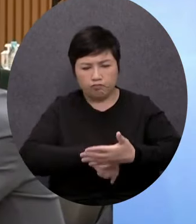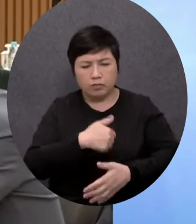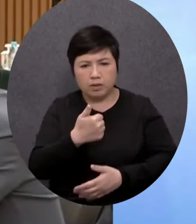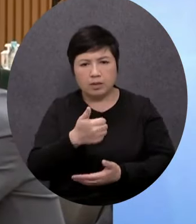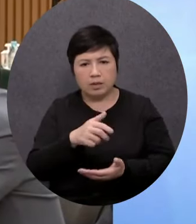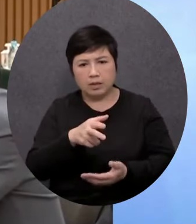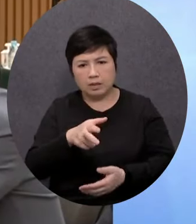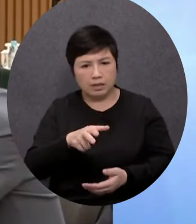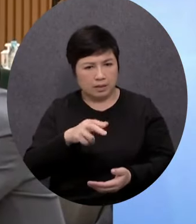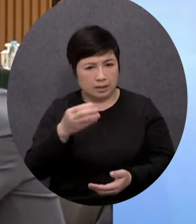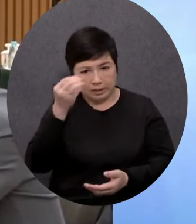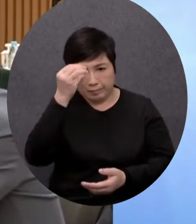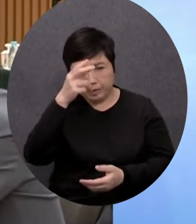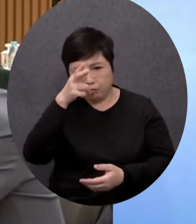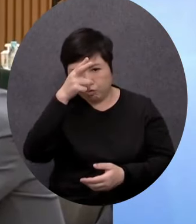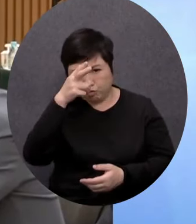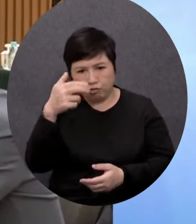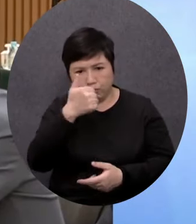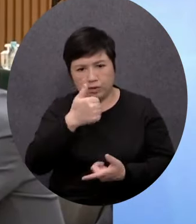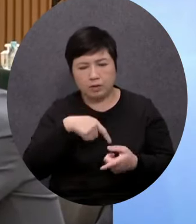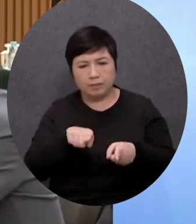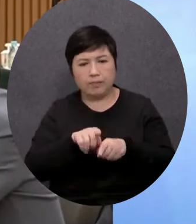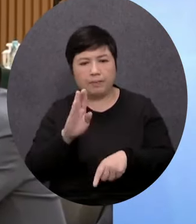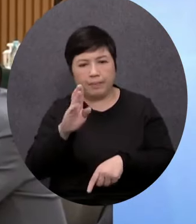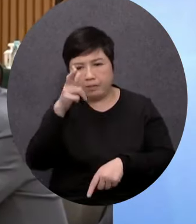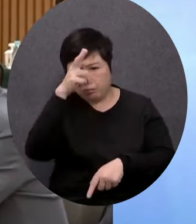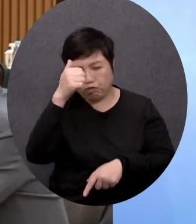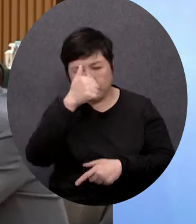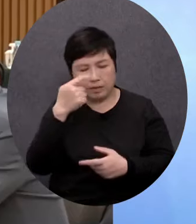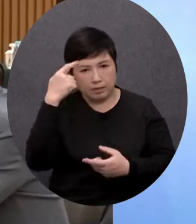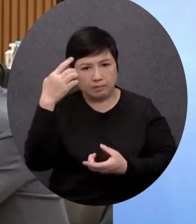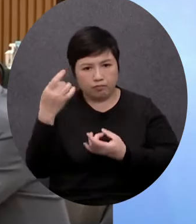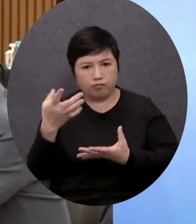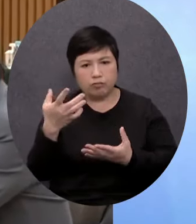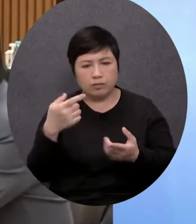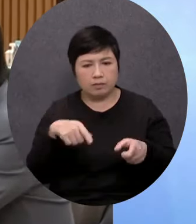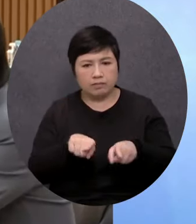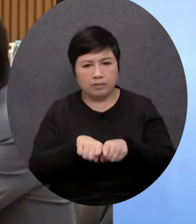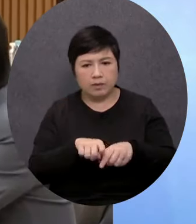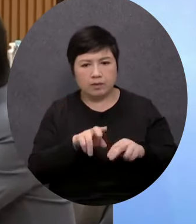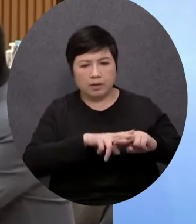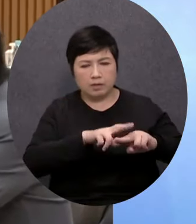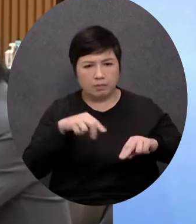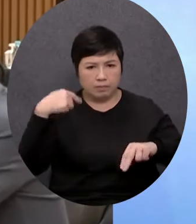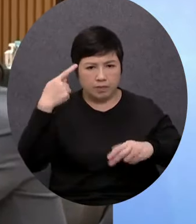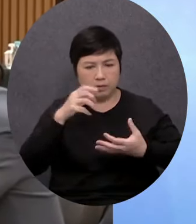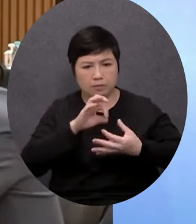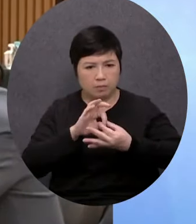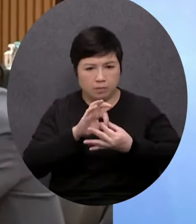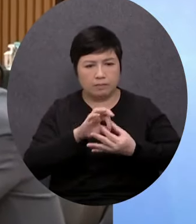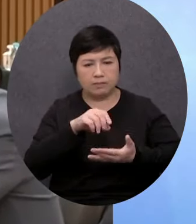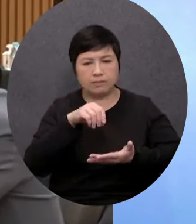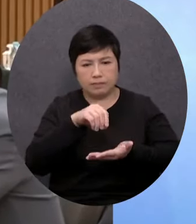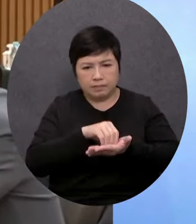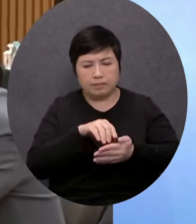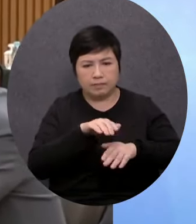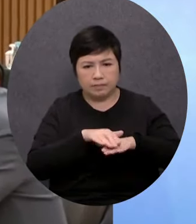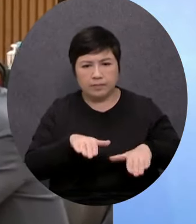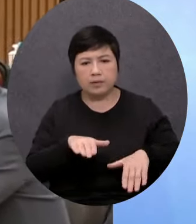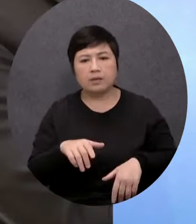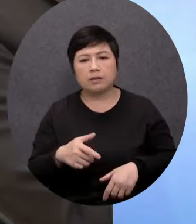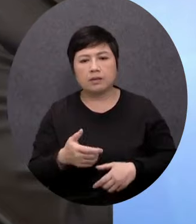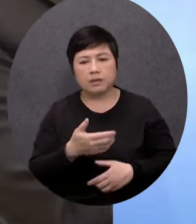近平主席和拜登总统达成的重要共识，推动中美经济关系能够稳定、健康、持续